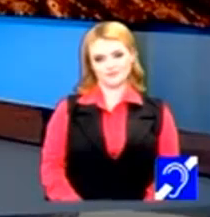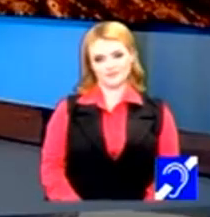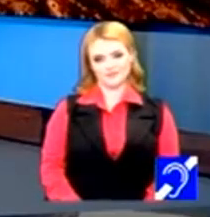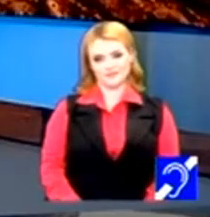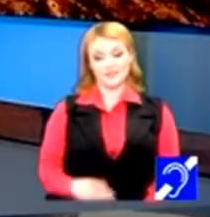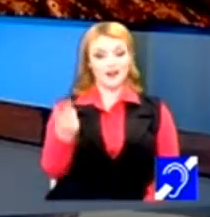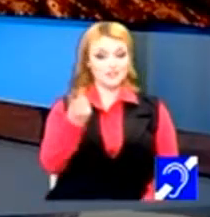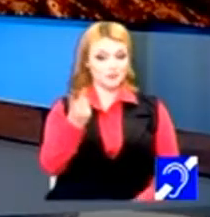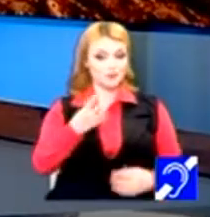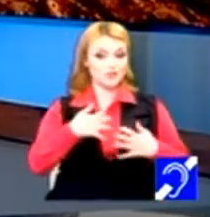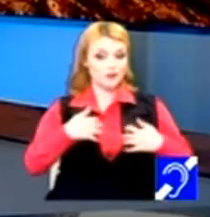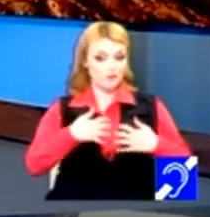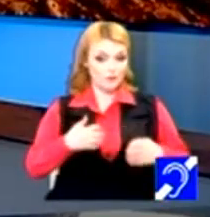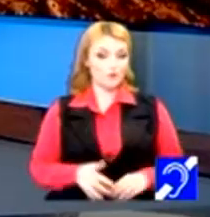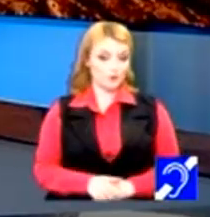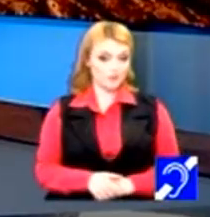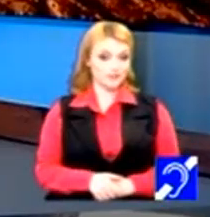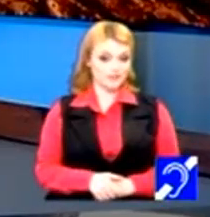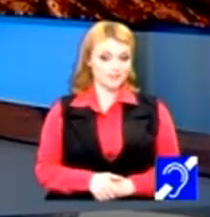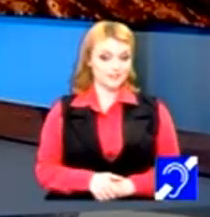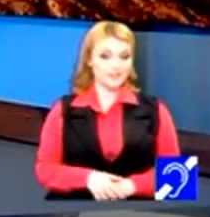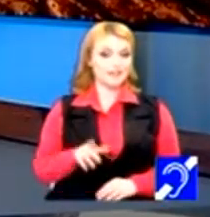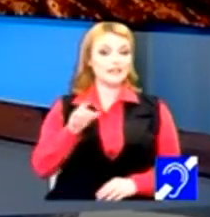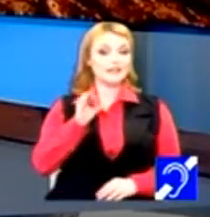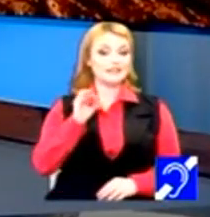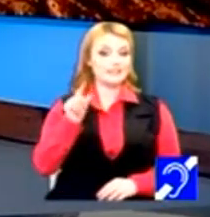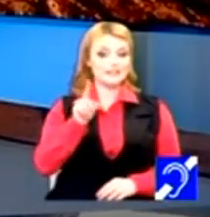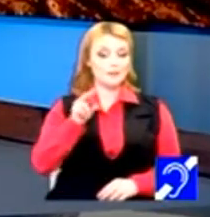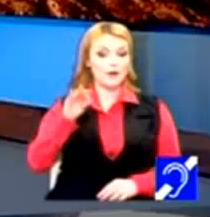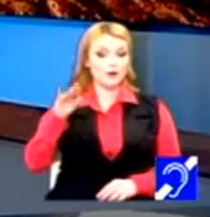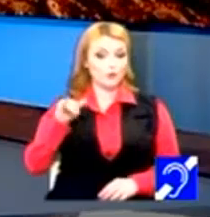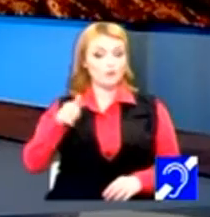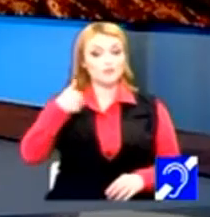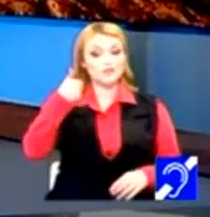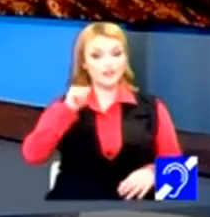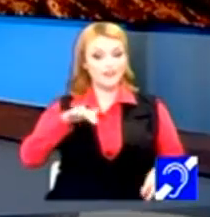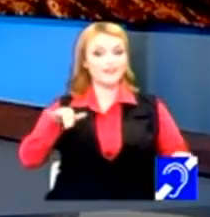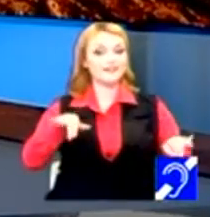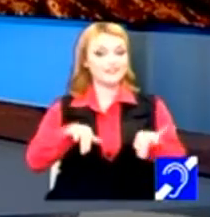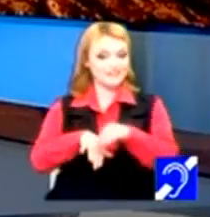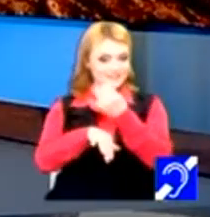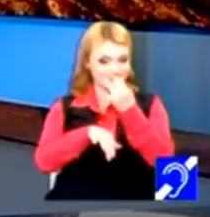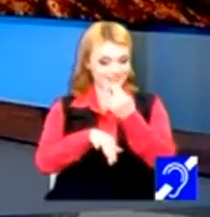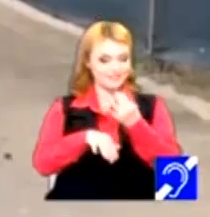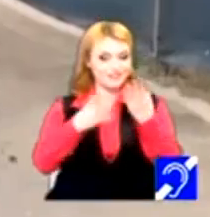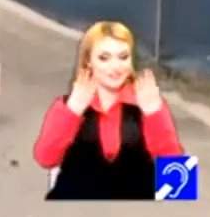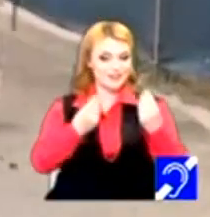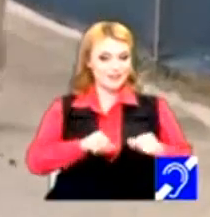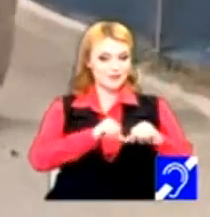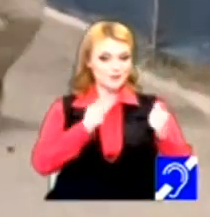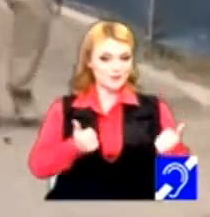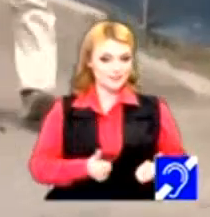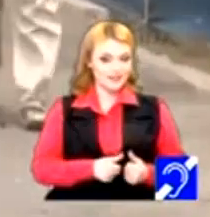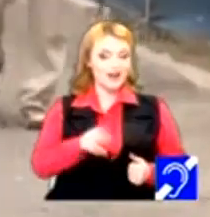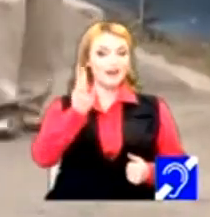Isis și Osiris, două cămile de la grădina zoologică din Peru, s-au căsătorit chiar în ziua îndrăgostiților. Cei care